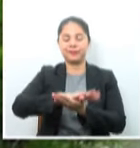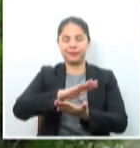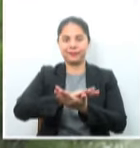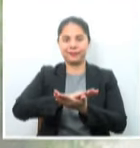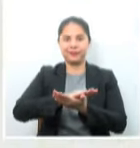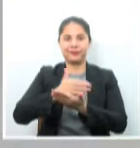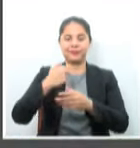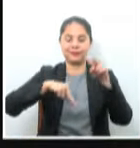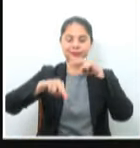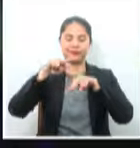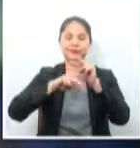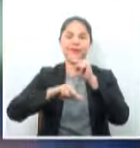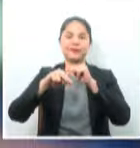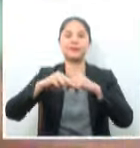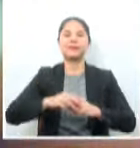งเรียน